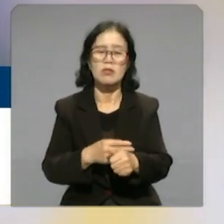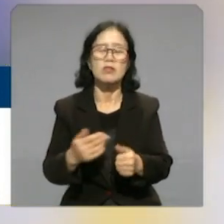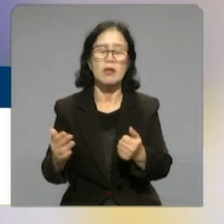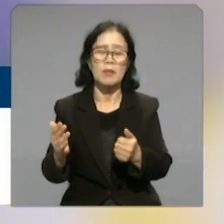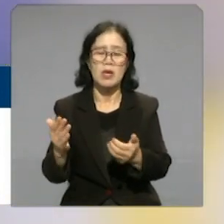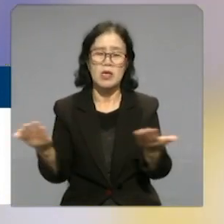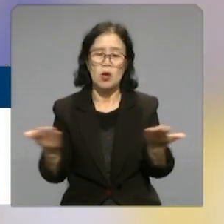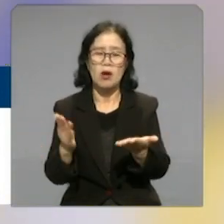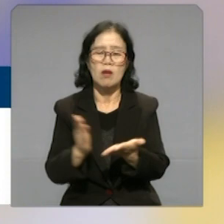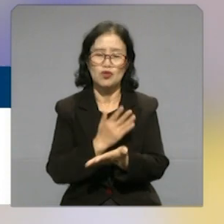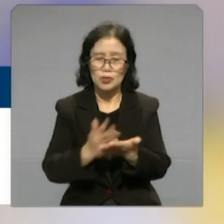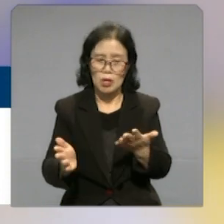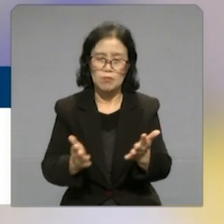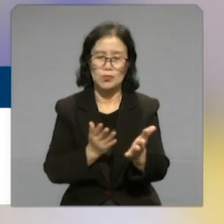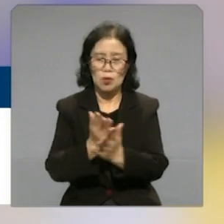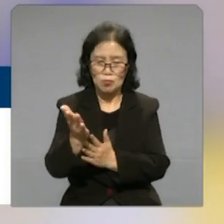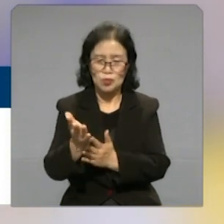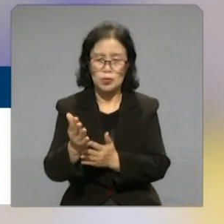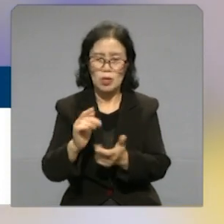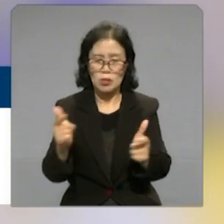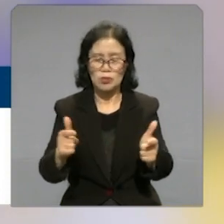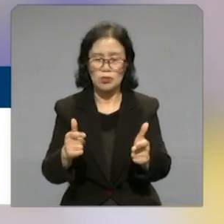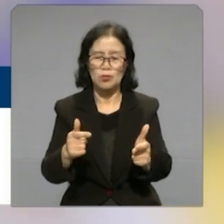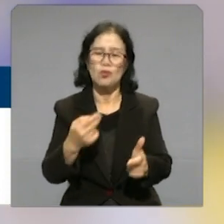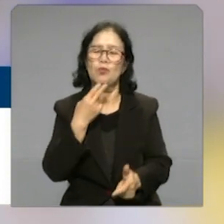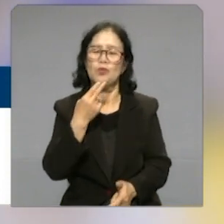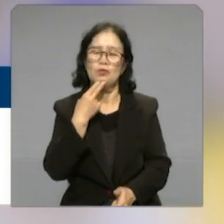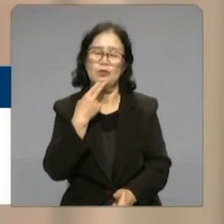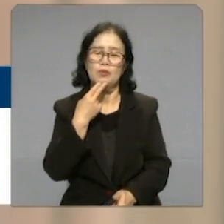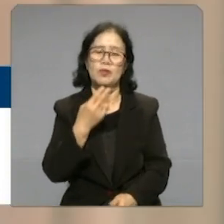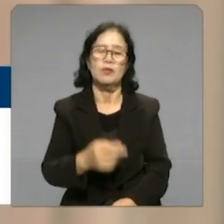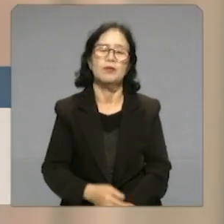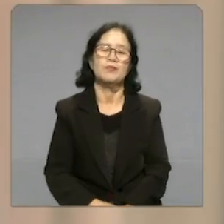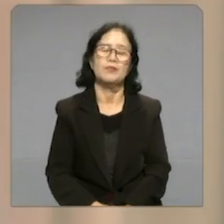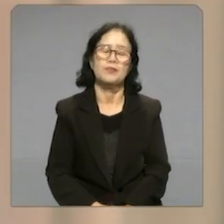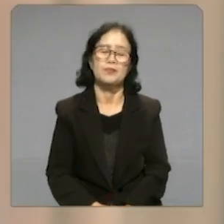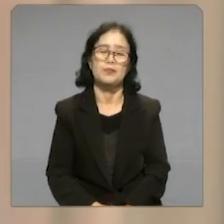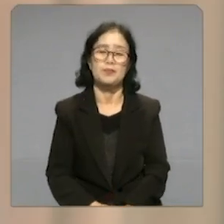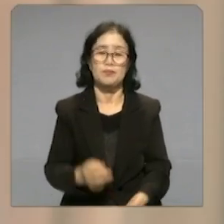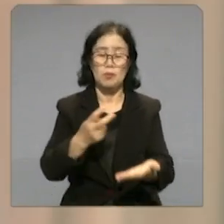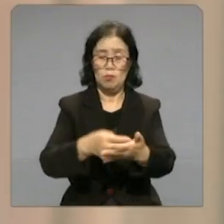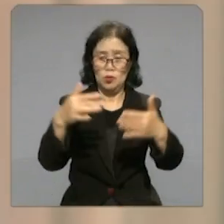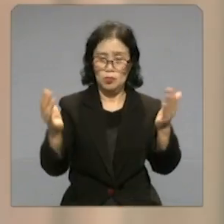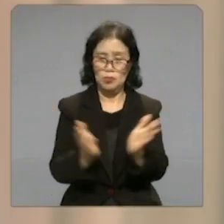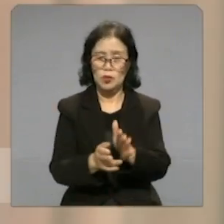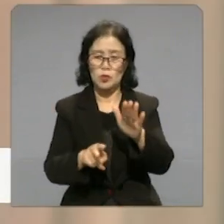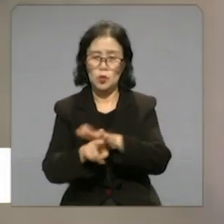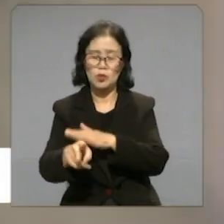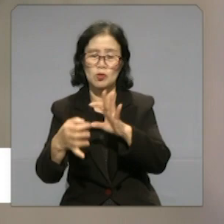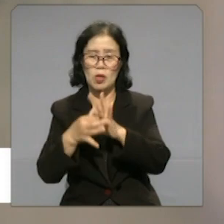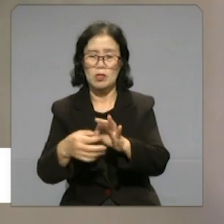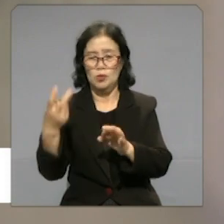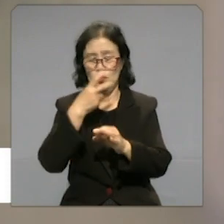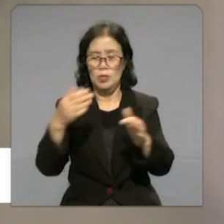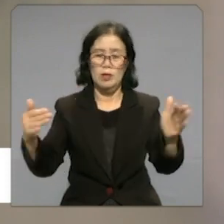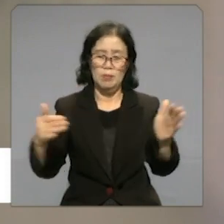뭐 전문화 이런 것들이 사실은 부재했던 거죠. 법무부는 이번 도주 관련 조사를